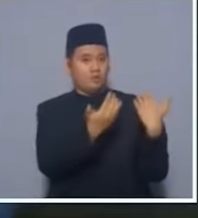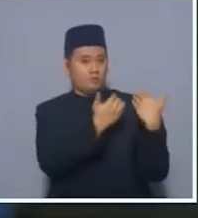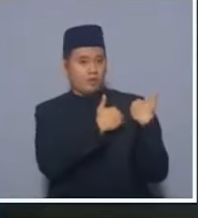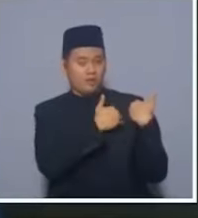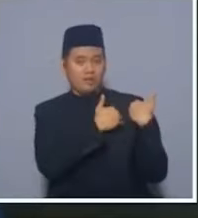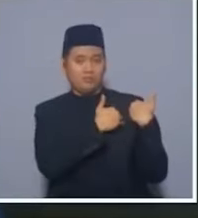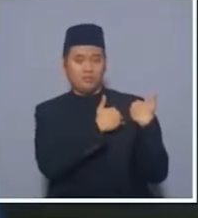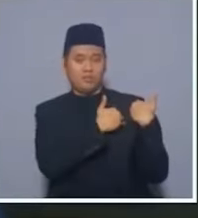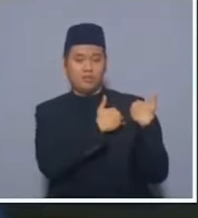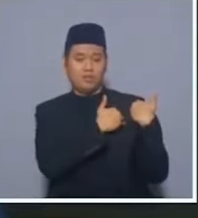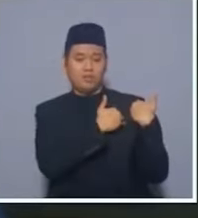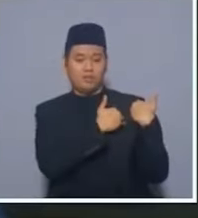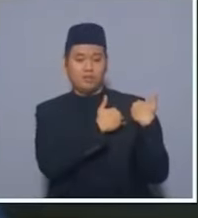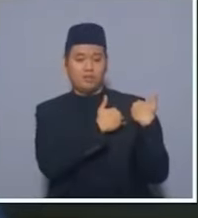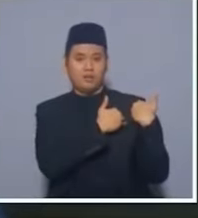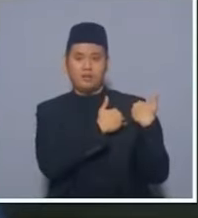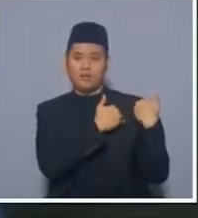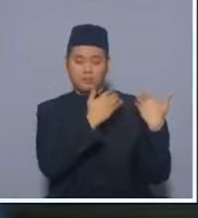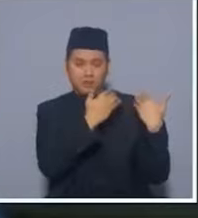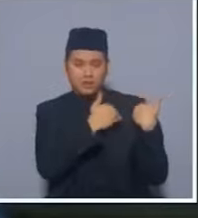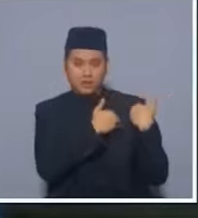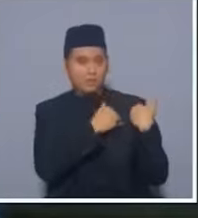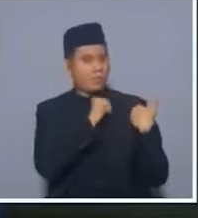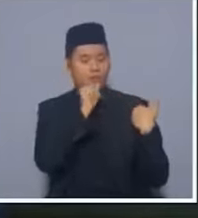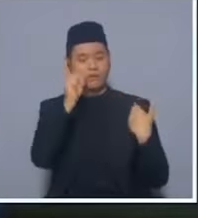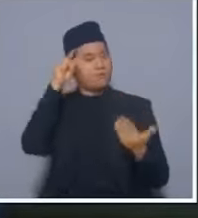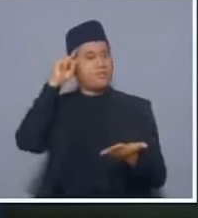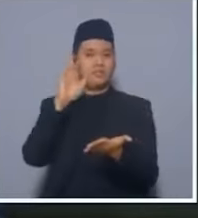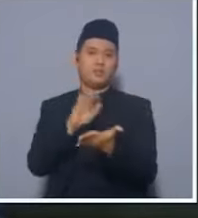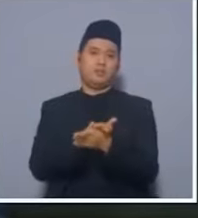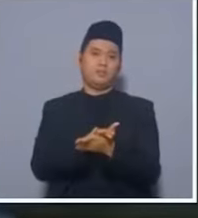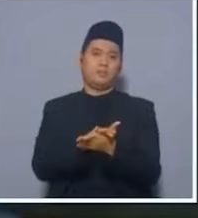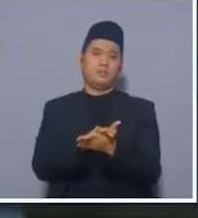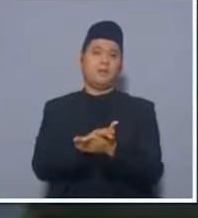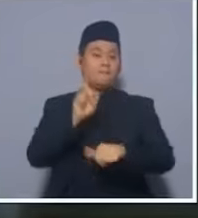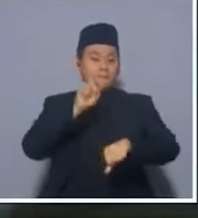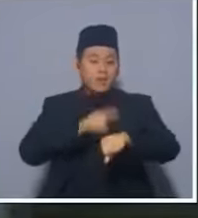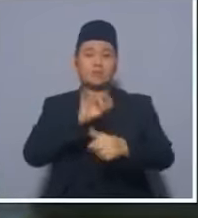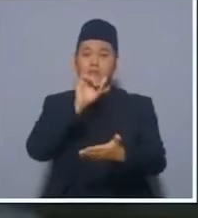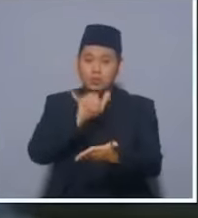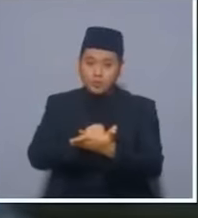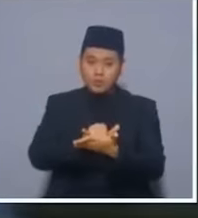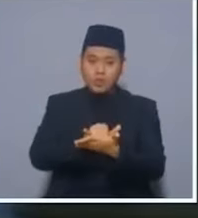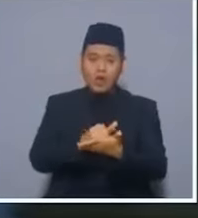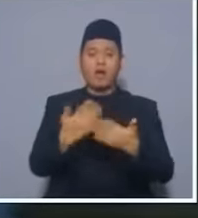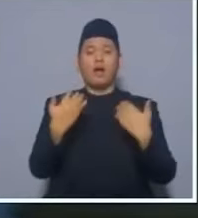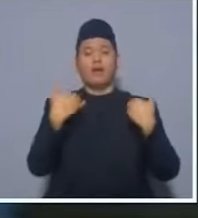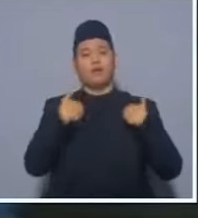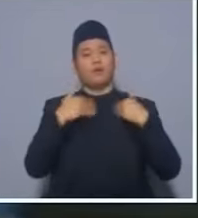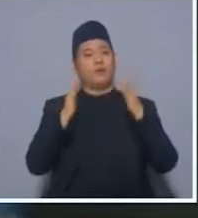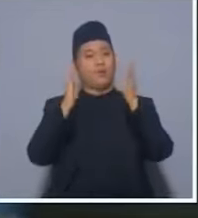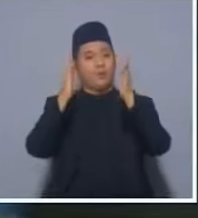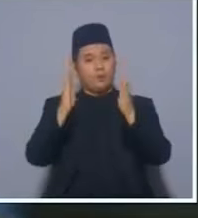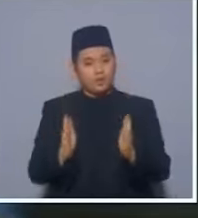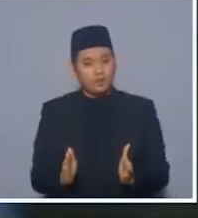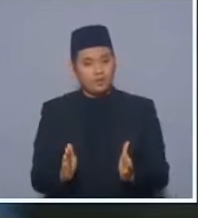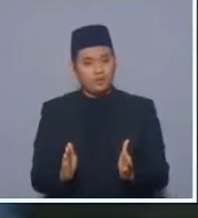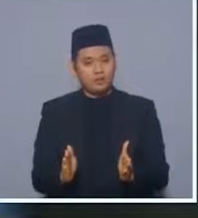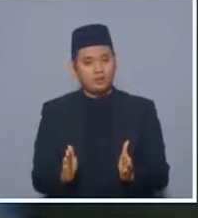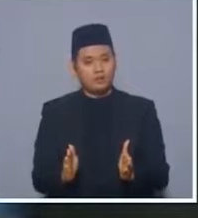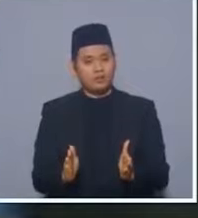dikhianati pula orang yang diberikan amanah. Dan waktu itu Nabi SAW kata, waktu itu akan wujudnya golongan ruwai